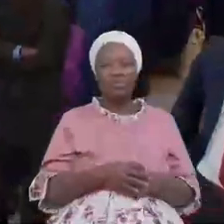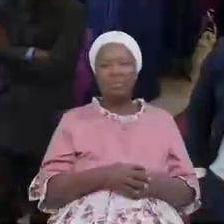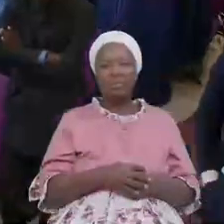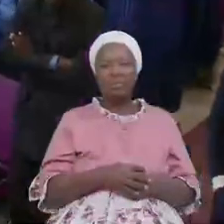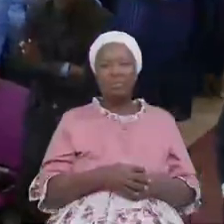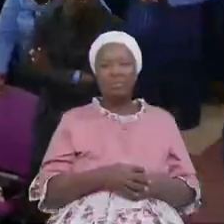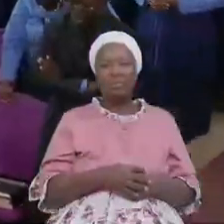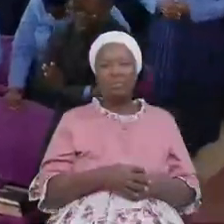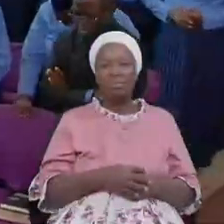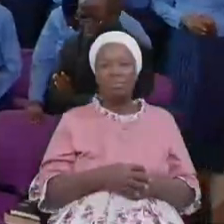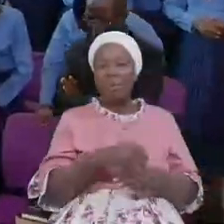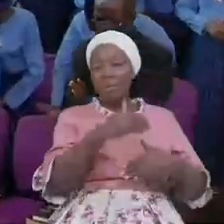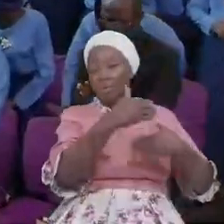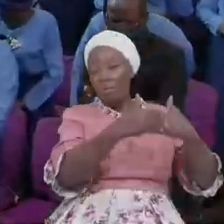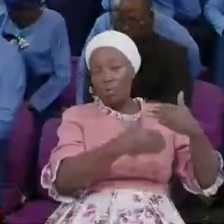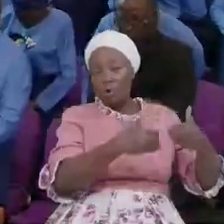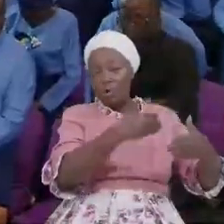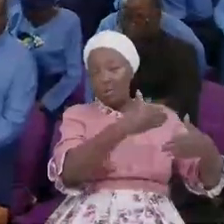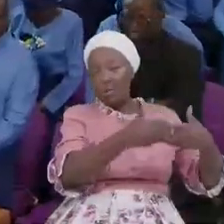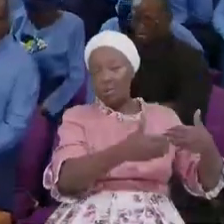le progrès